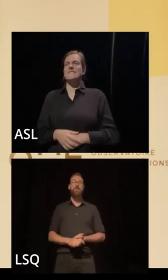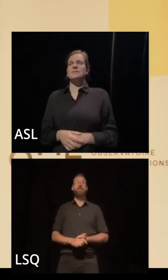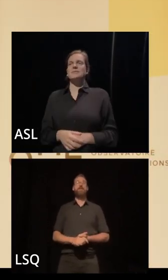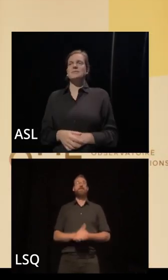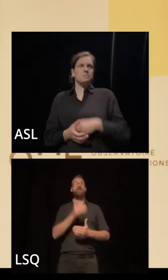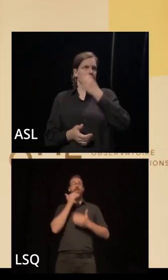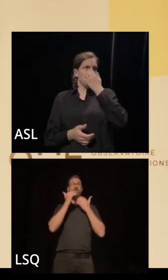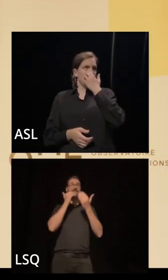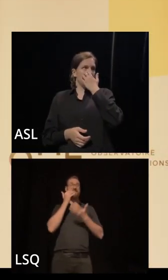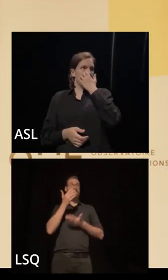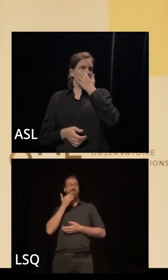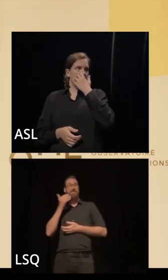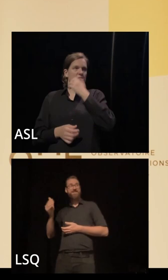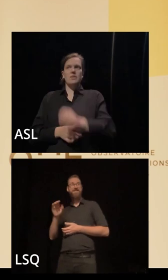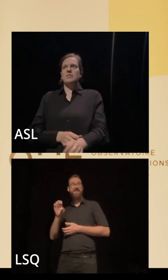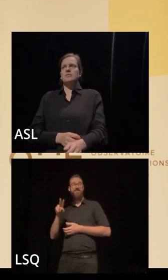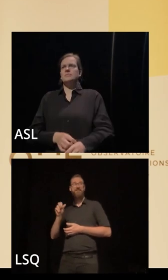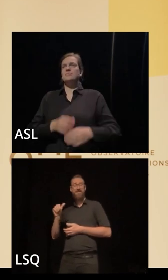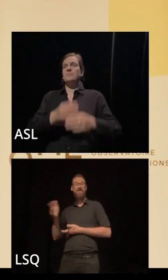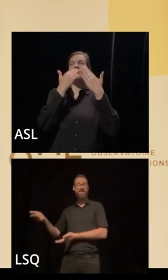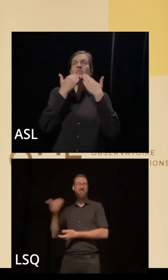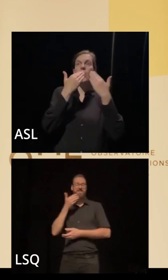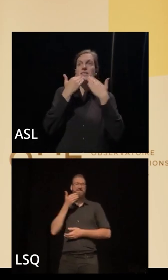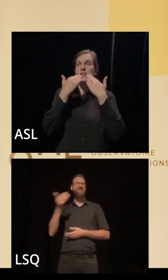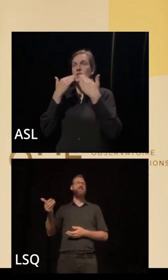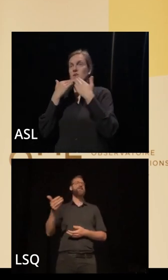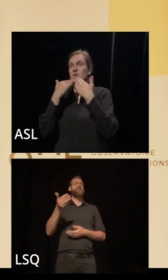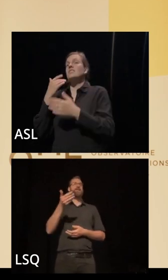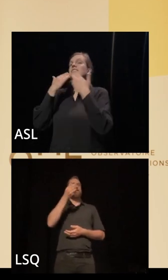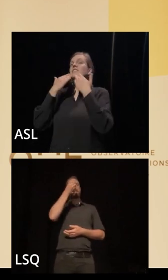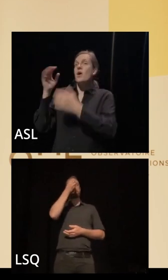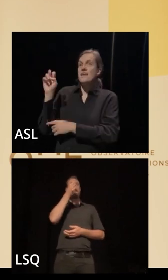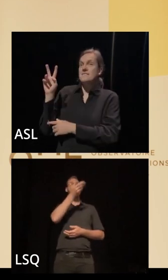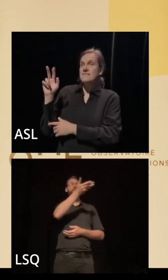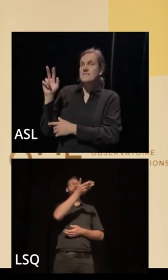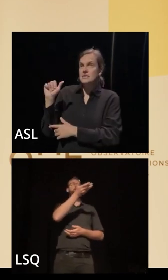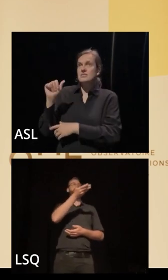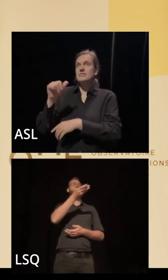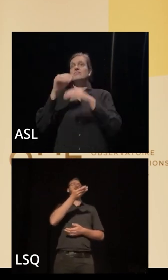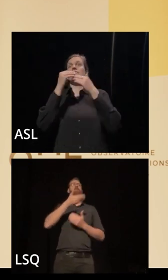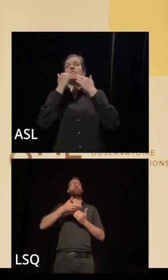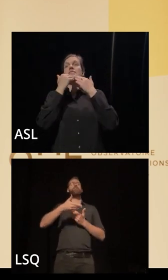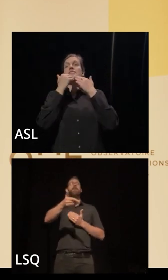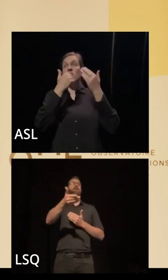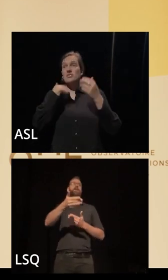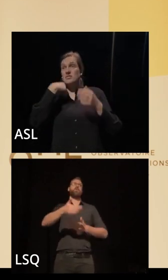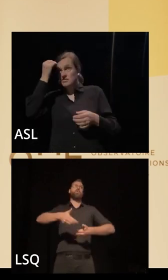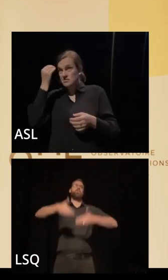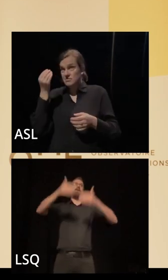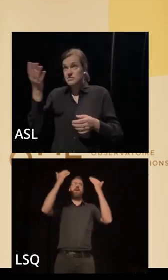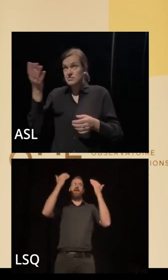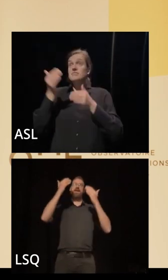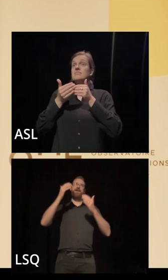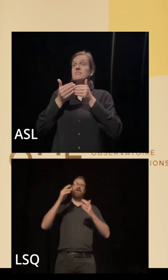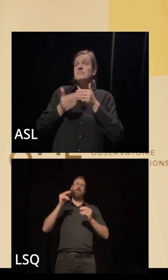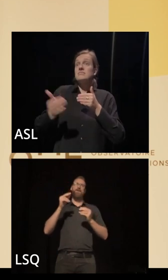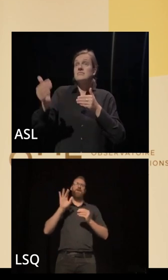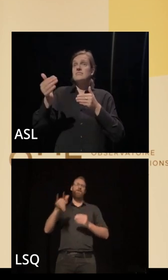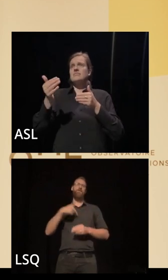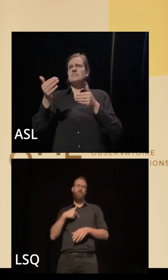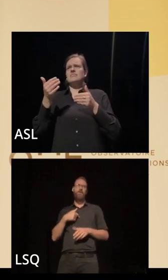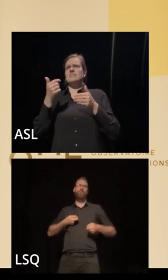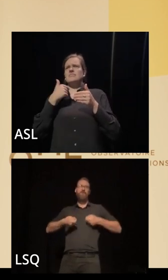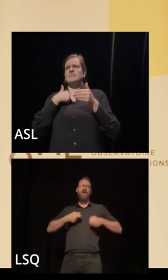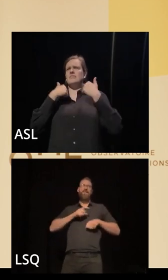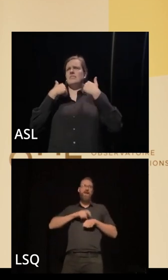Merci beaucoup, Eva. Je tiens aussi à dire que tu vas être un peu moins occupée parce que je vais me chronométrer, parce que des fois, je